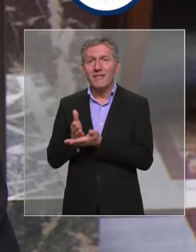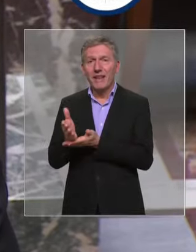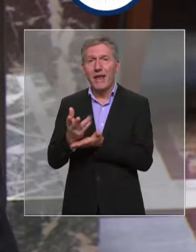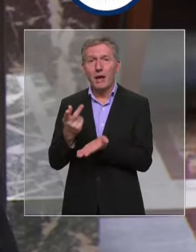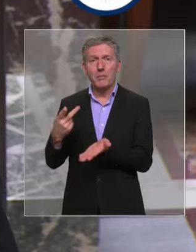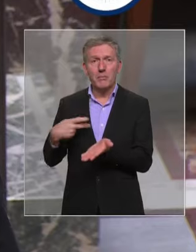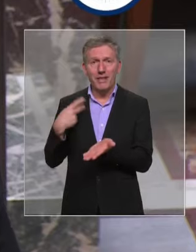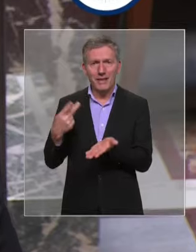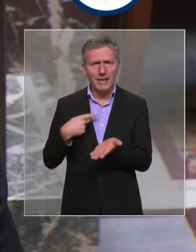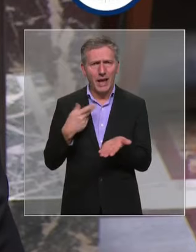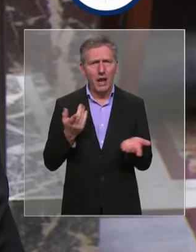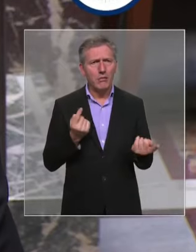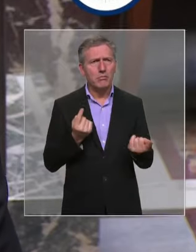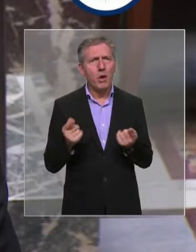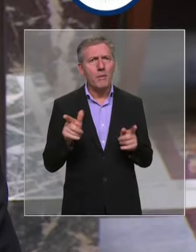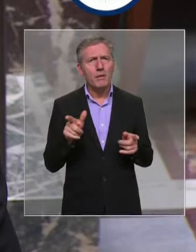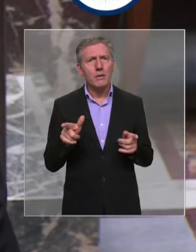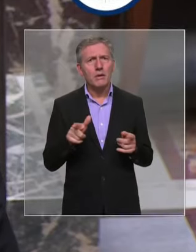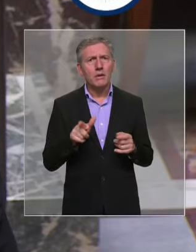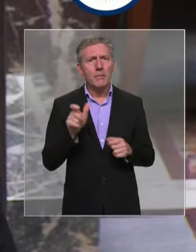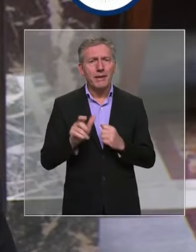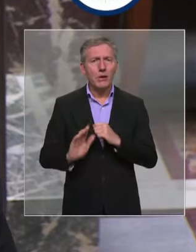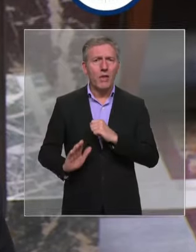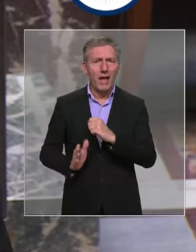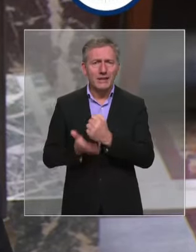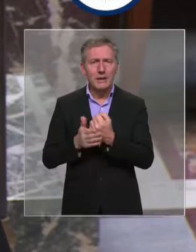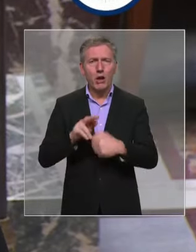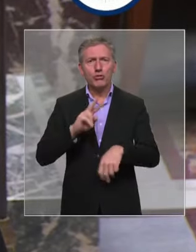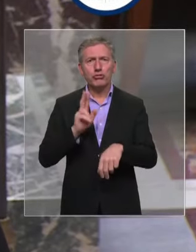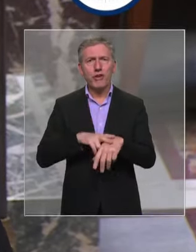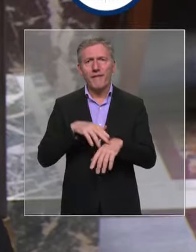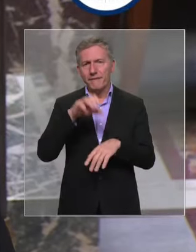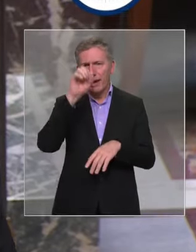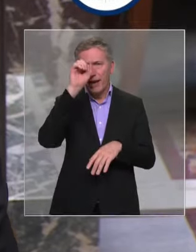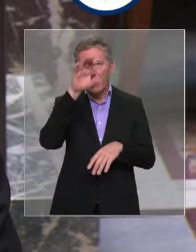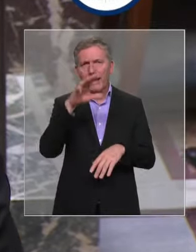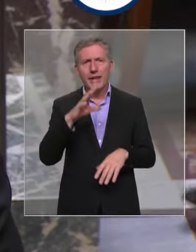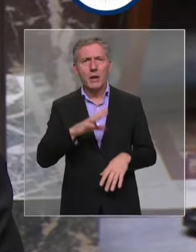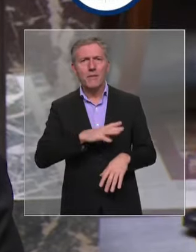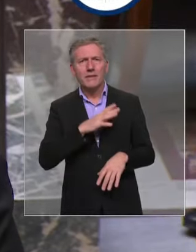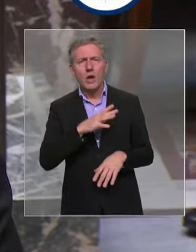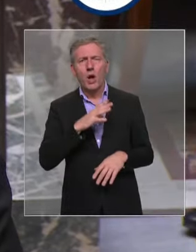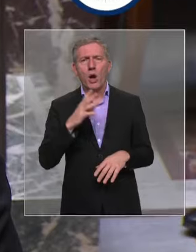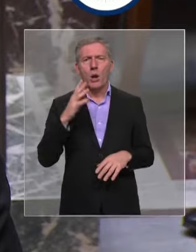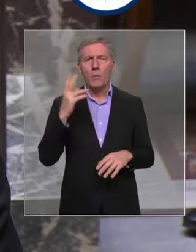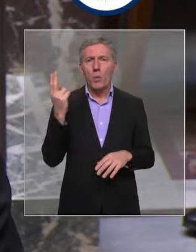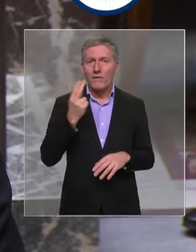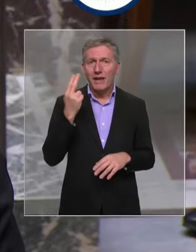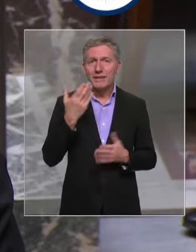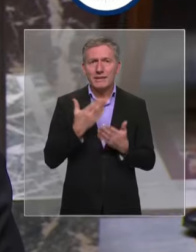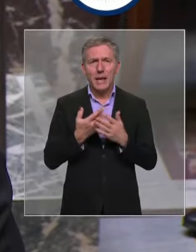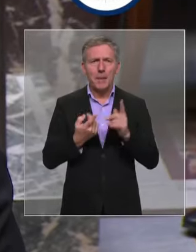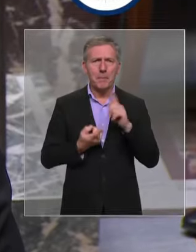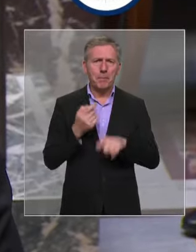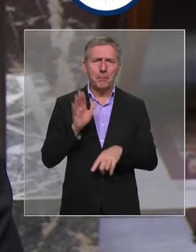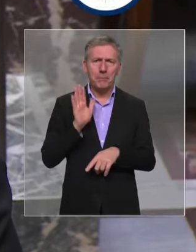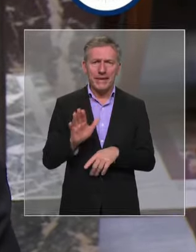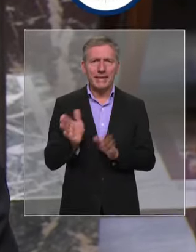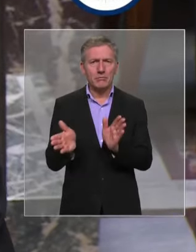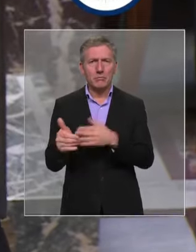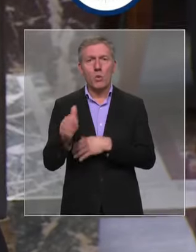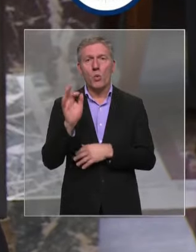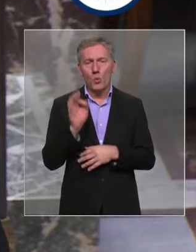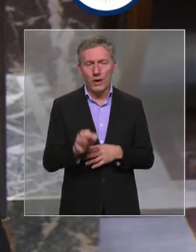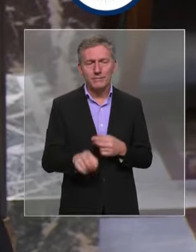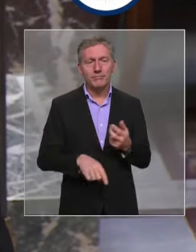très concrètement des assistants, des chefs de clinique et des professeurs d'université, parce que c'est une spécialité spécifique. Deuxième